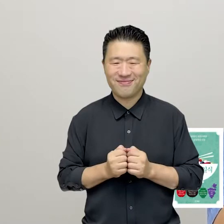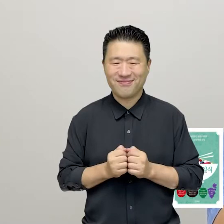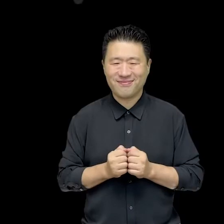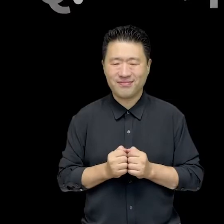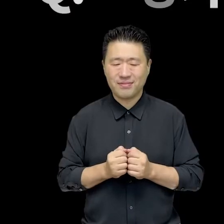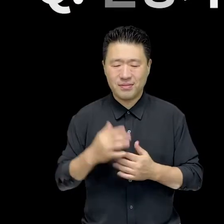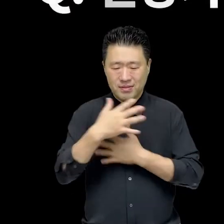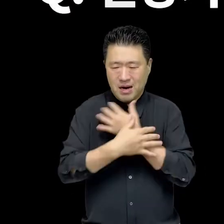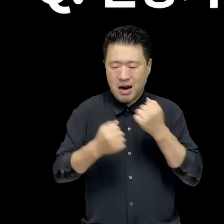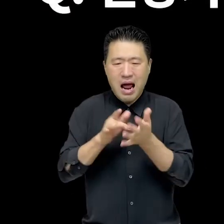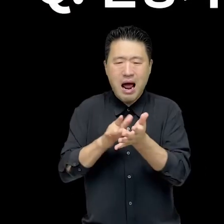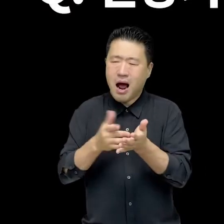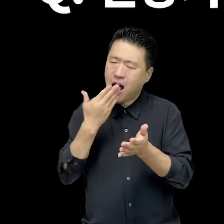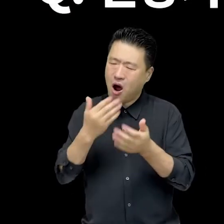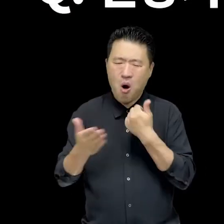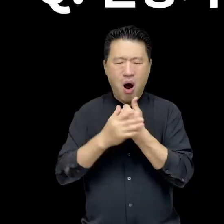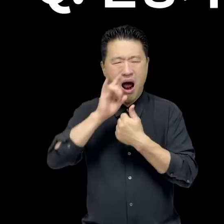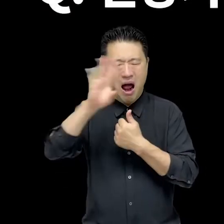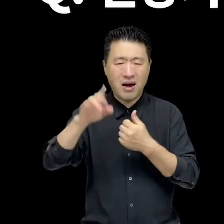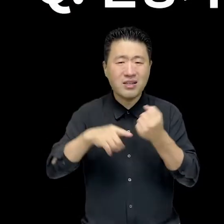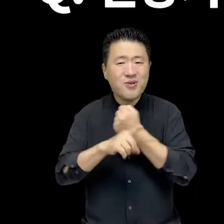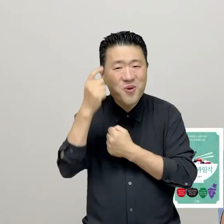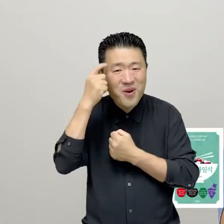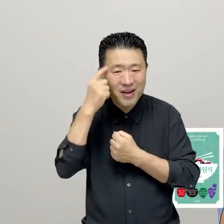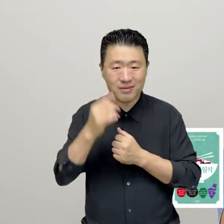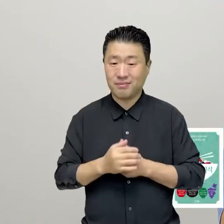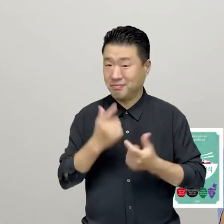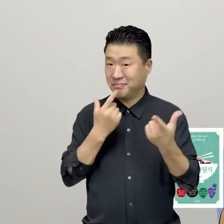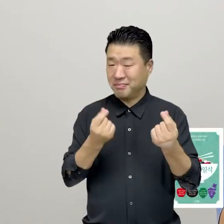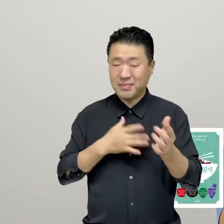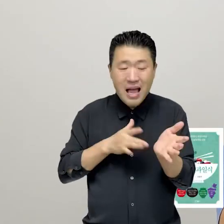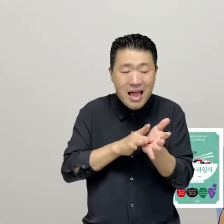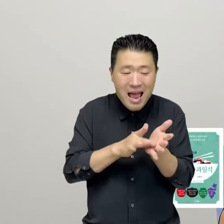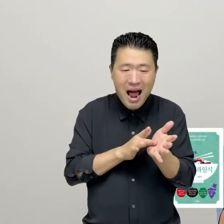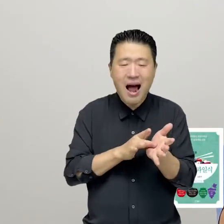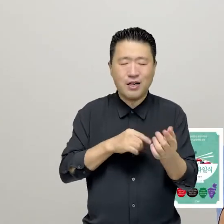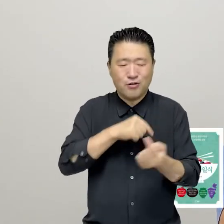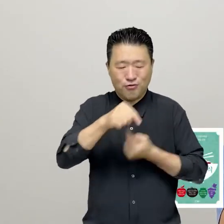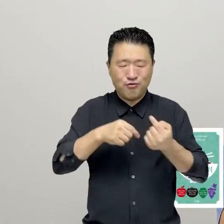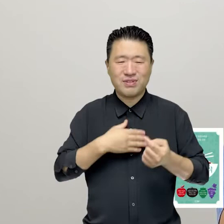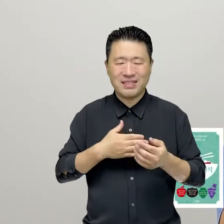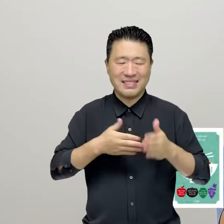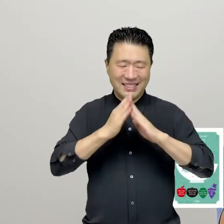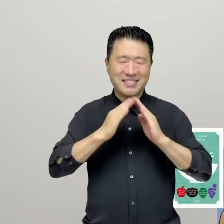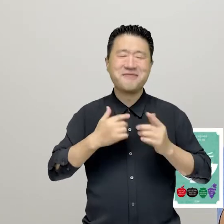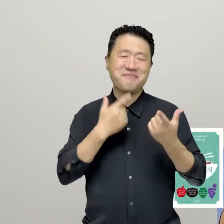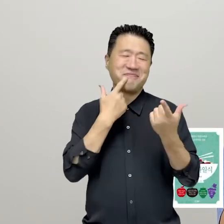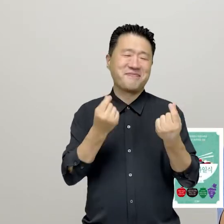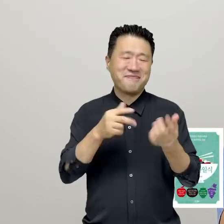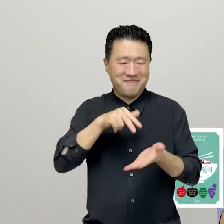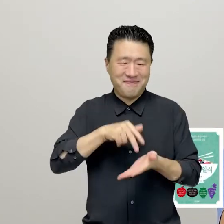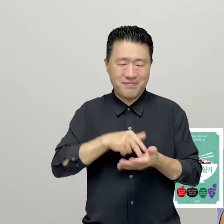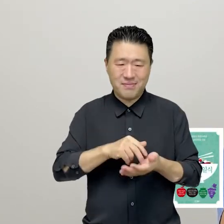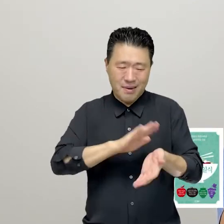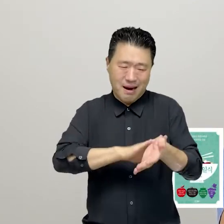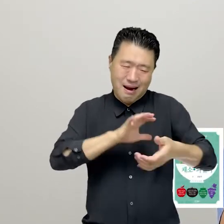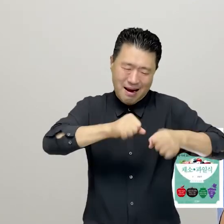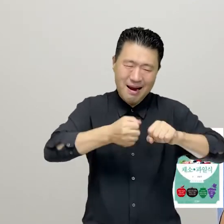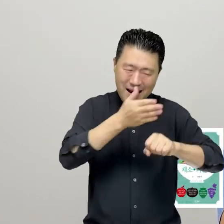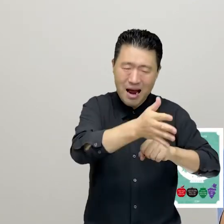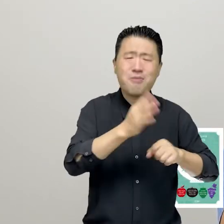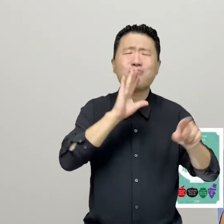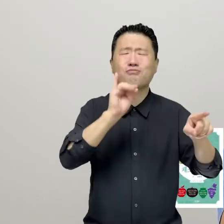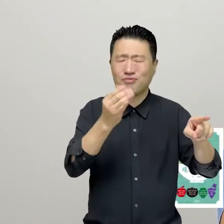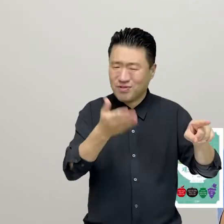중요합니다. 건강기능식품이 도움 안 되는 이유. 네, 저도 약국을 운영하는 약사 입장에서 물론 한약을